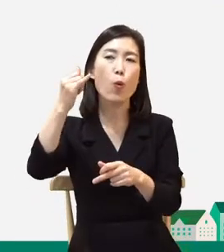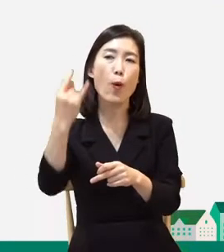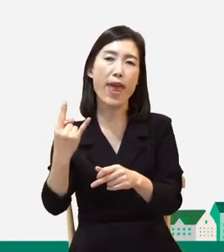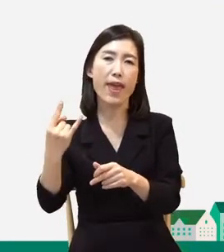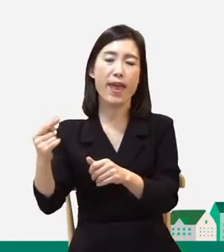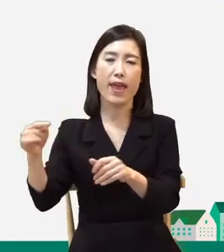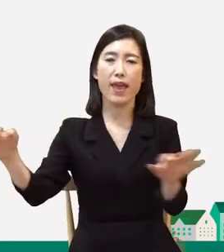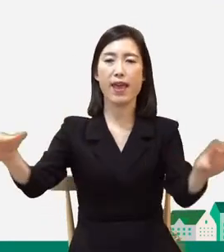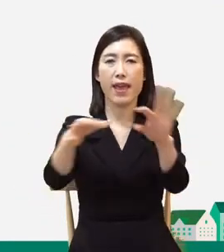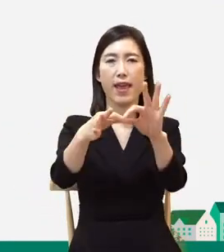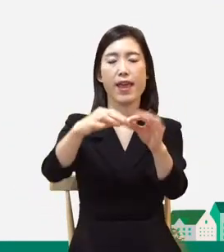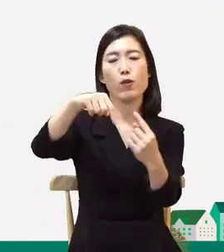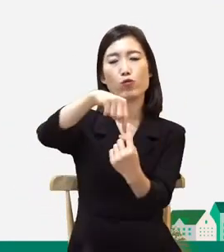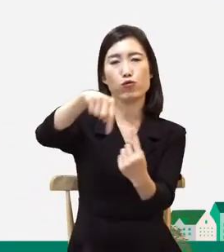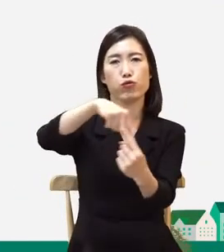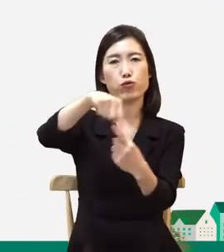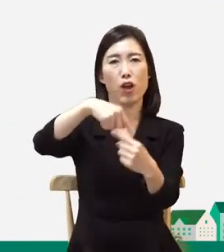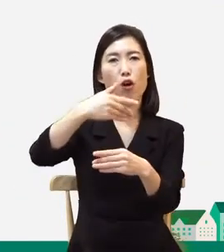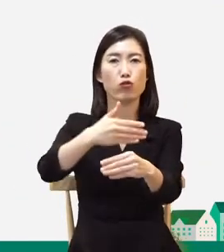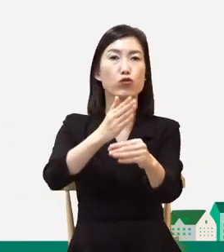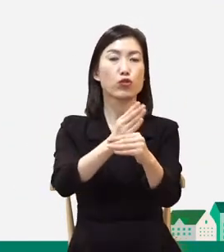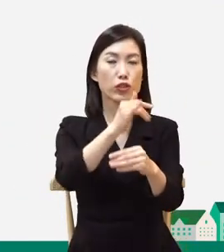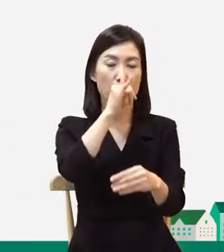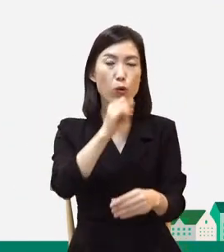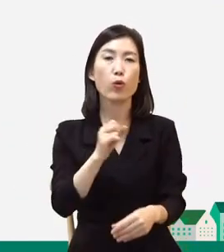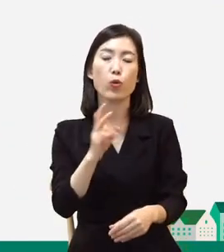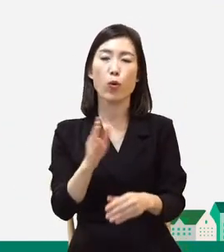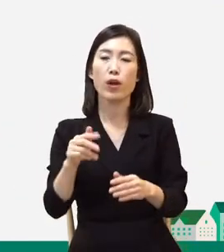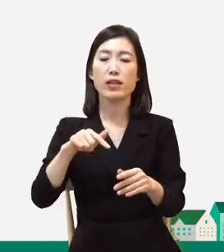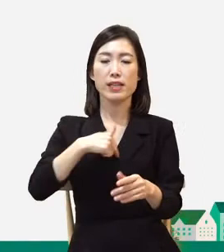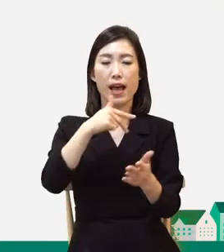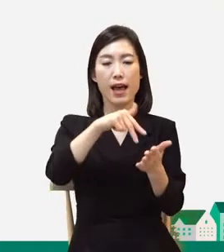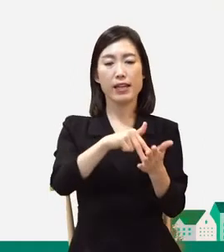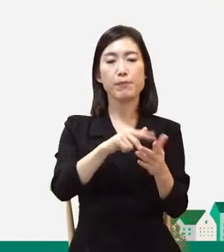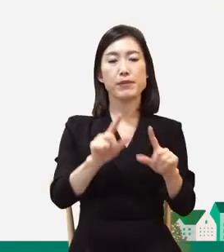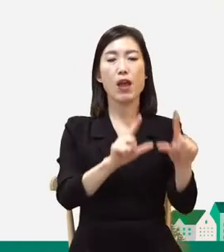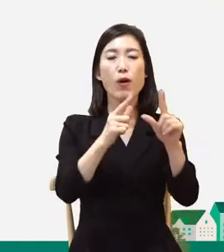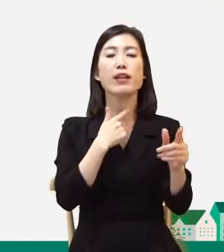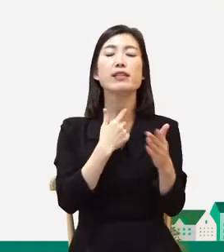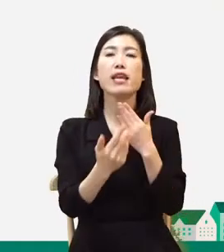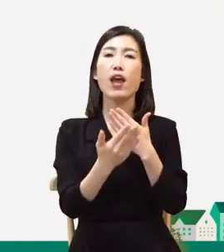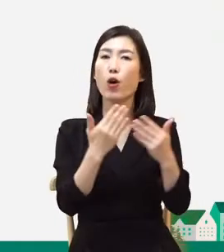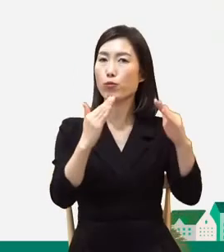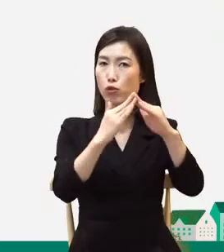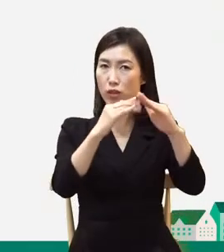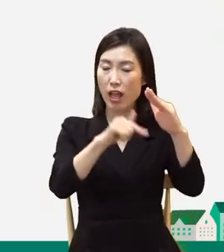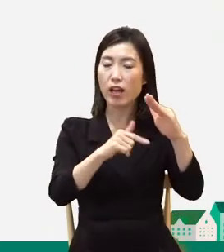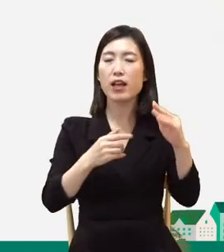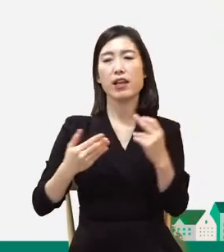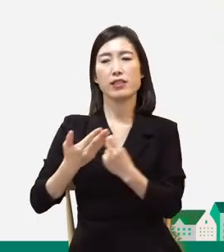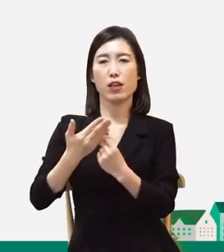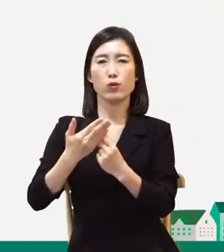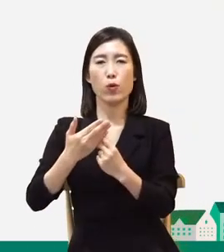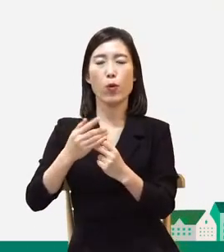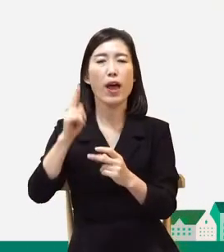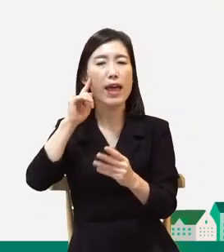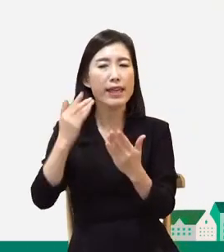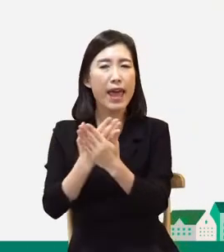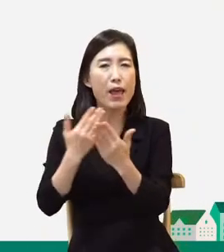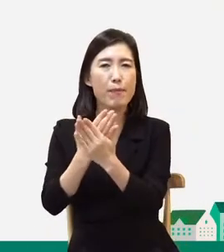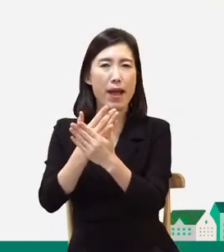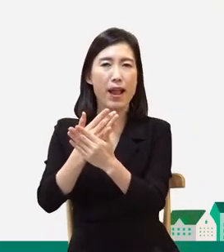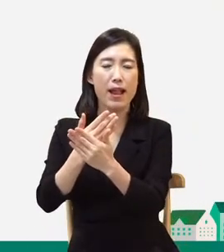운영하고 있고, 이 자립생활 체험주택 이끈 제주특별자치도